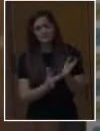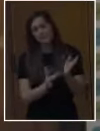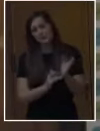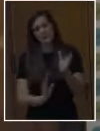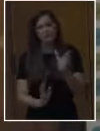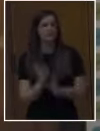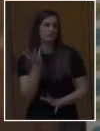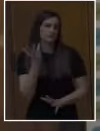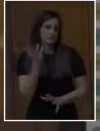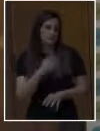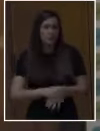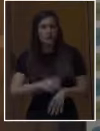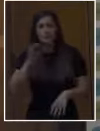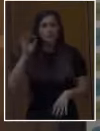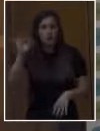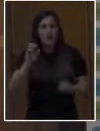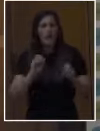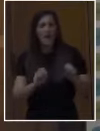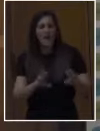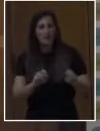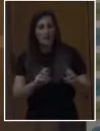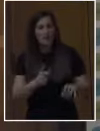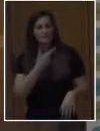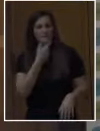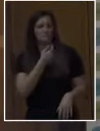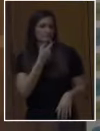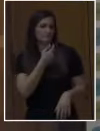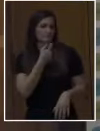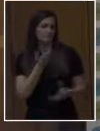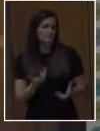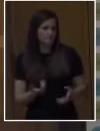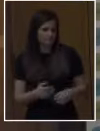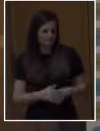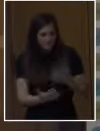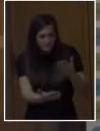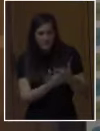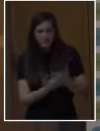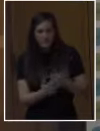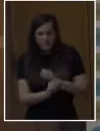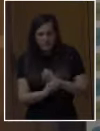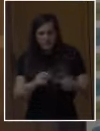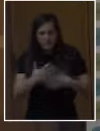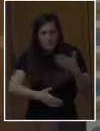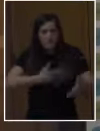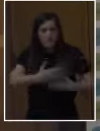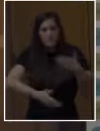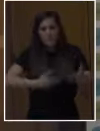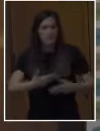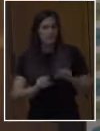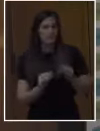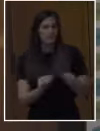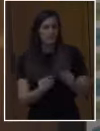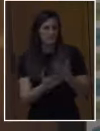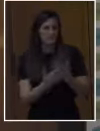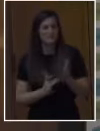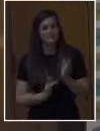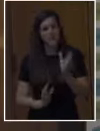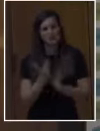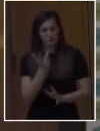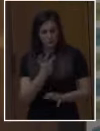εύκολη την εκπαιδευτική διαδικασία. Να την κάνουμε πιο παραγωγική. Αυτό λοιπόν που